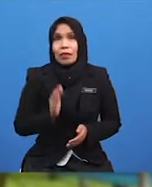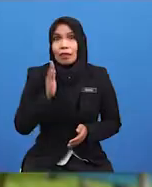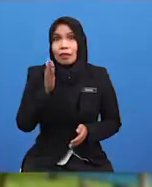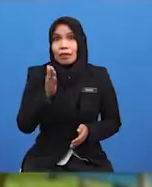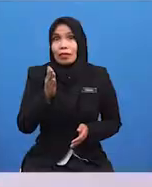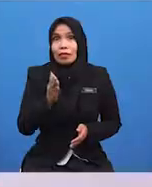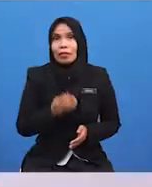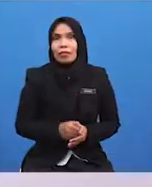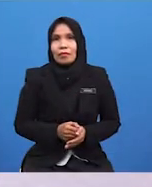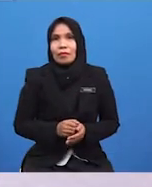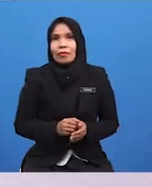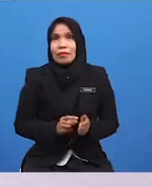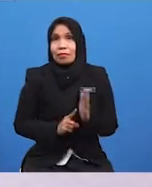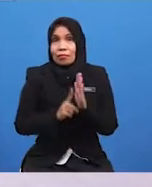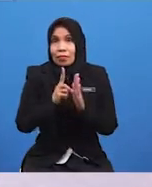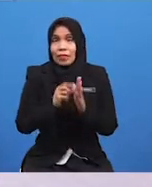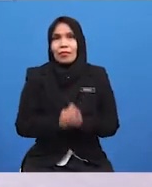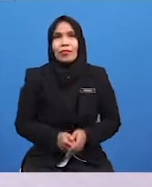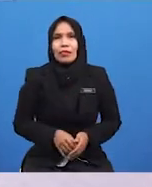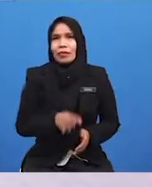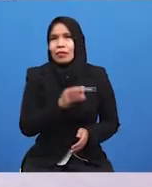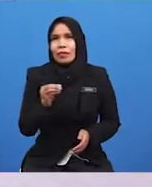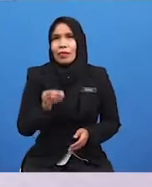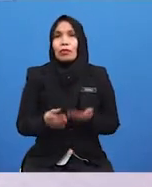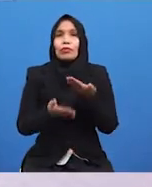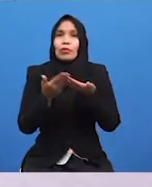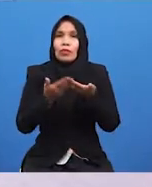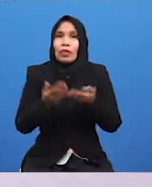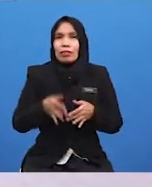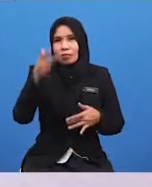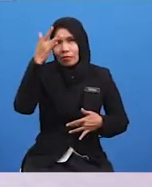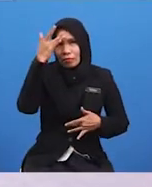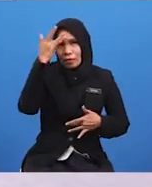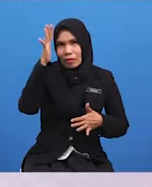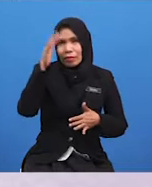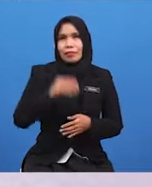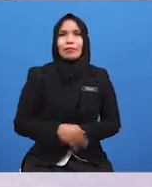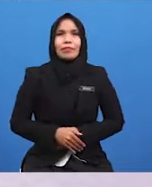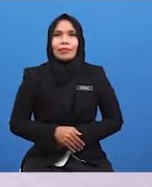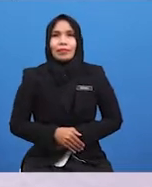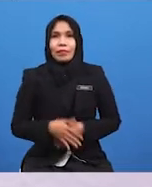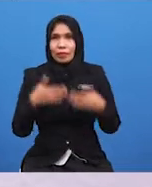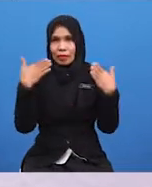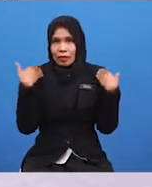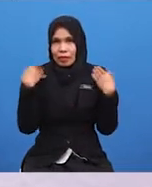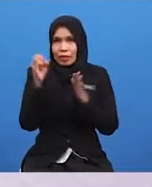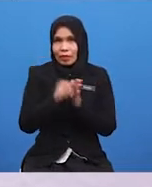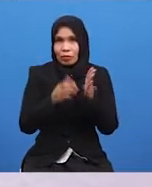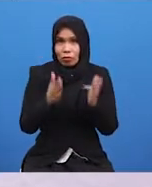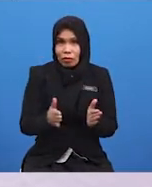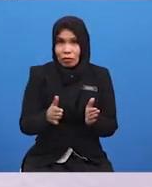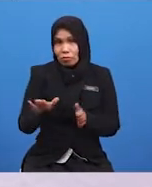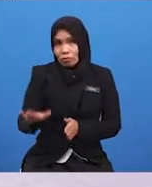sakit Mimi lihat situasi ini ada seorang